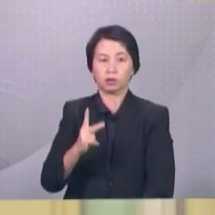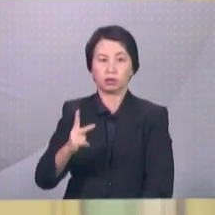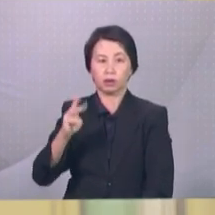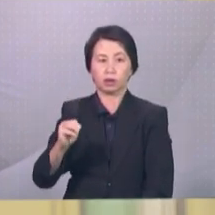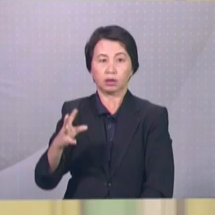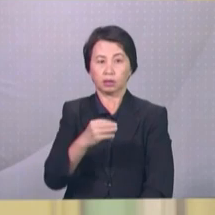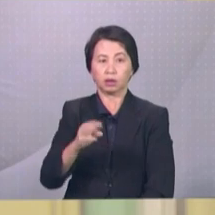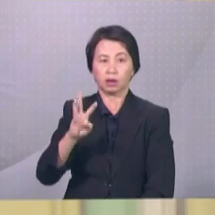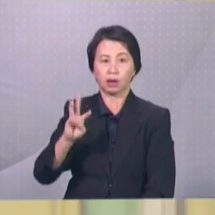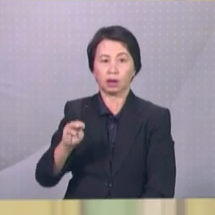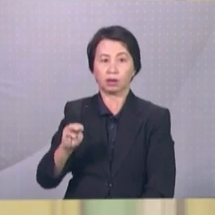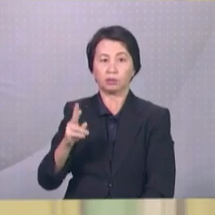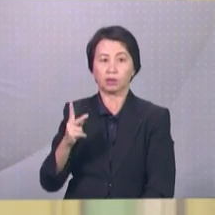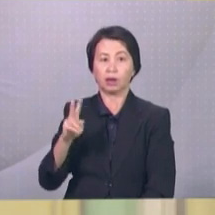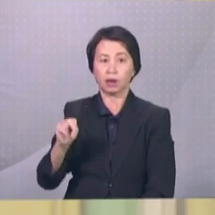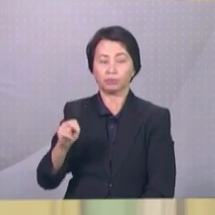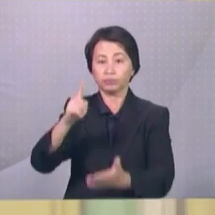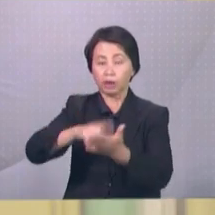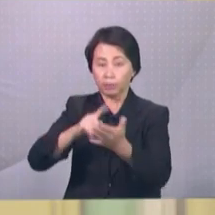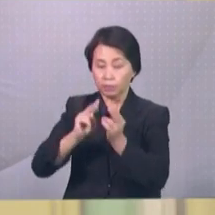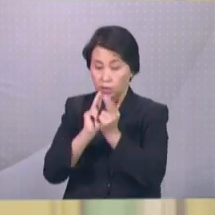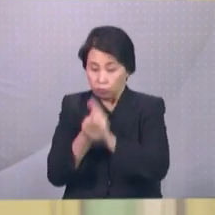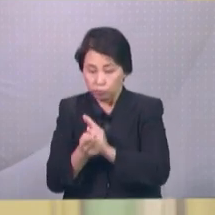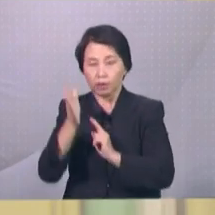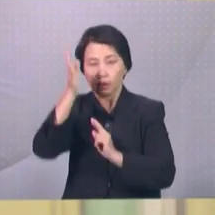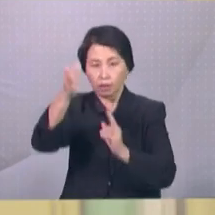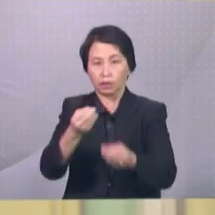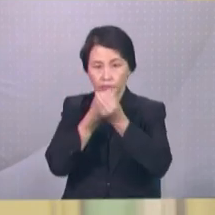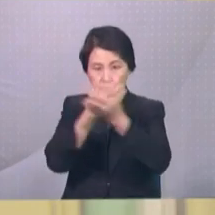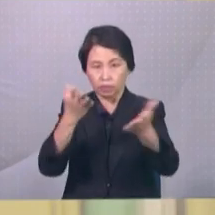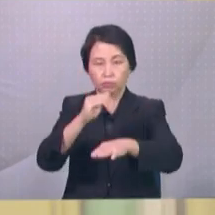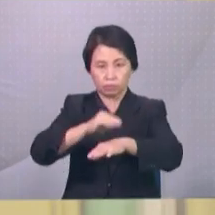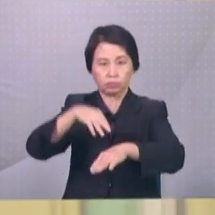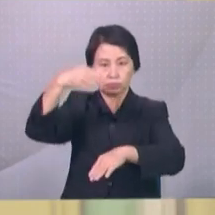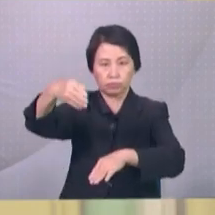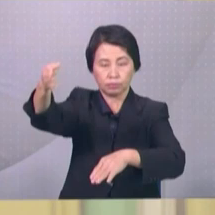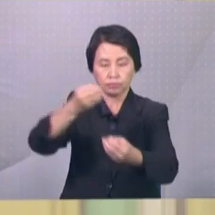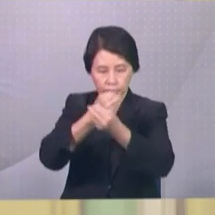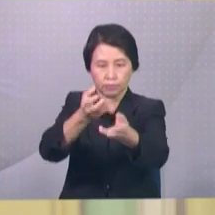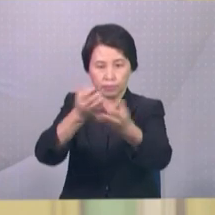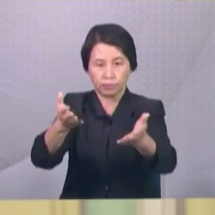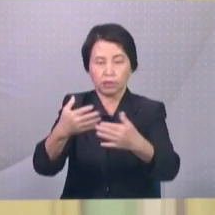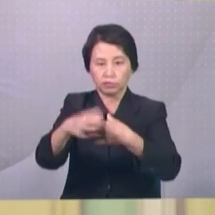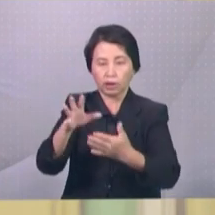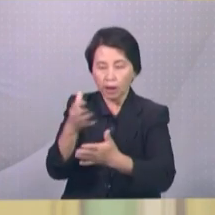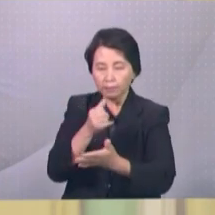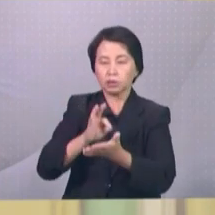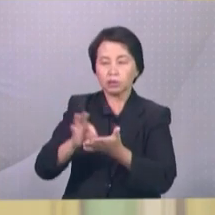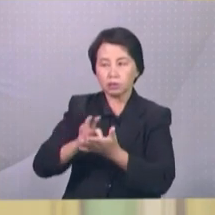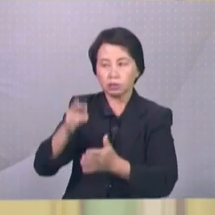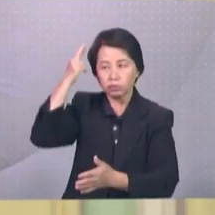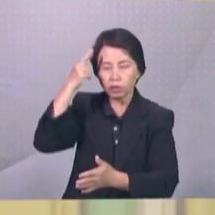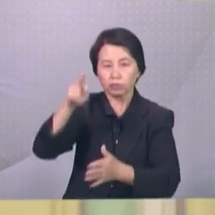dan MKN. Sebarang perubahan akan dimaklumkan dari masa ke semasa setelah mengambil kira